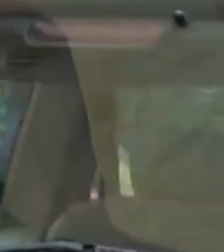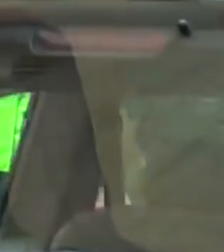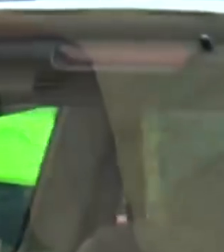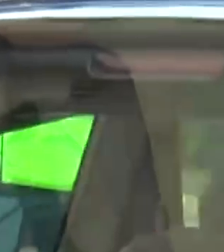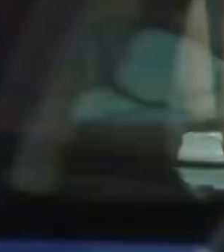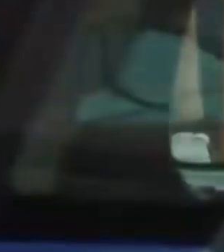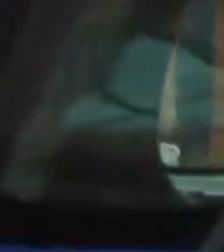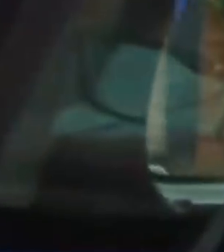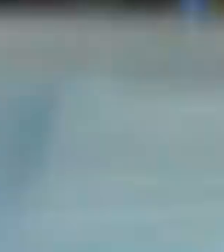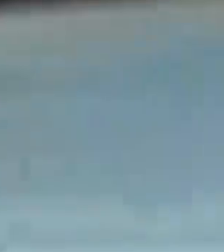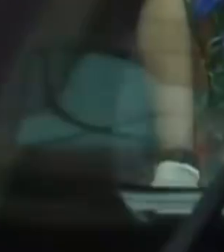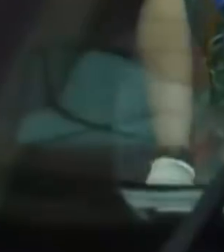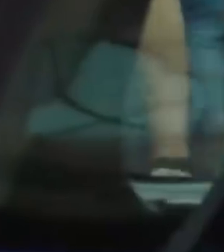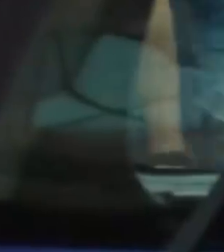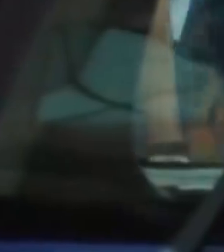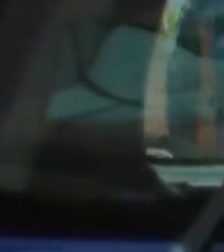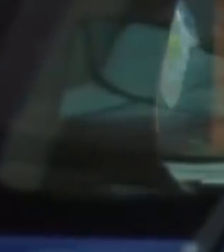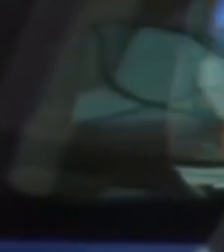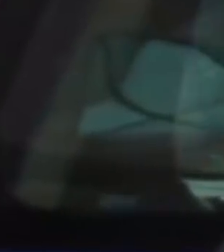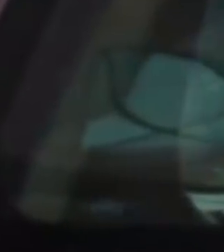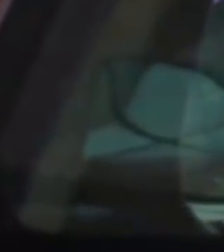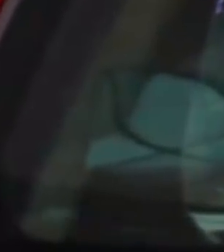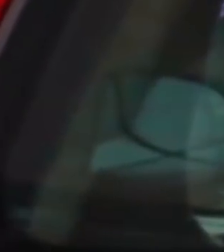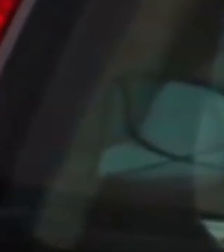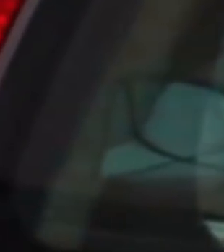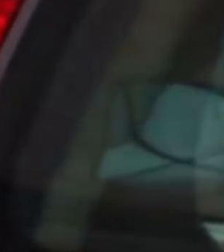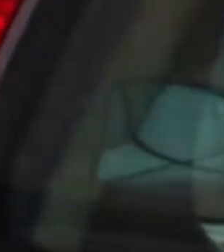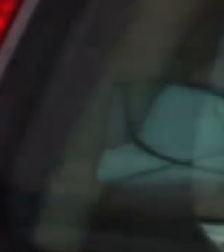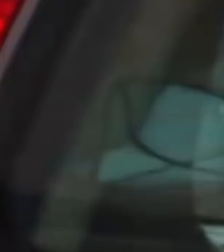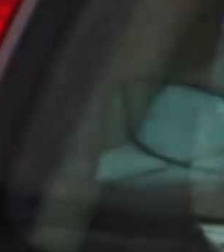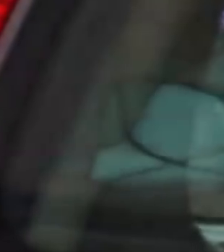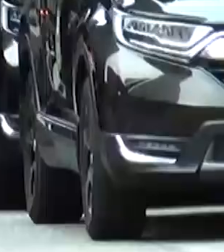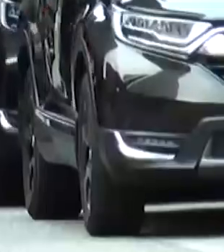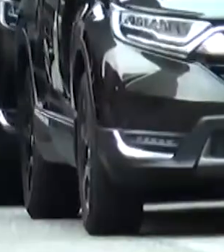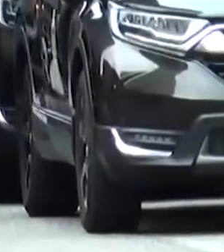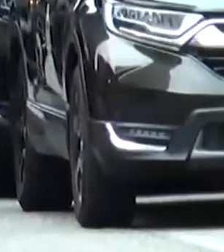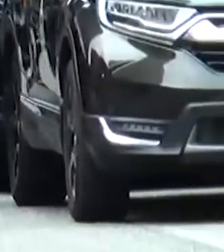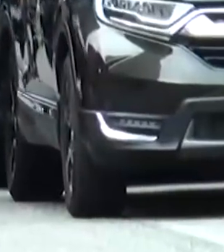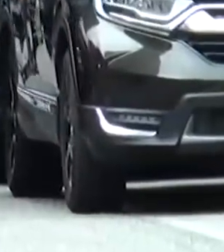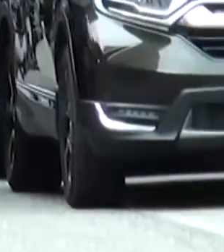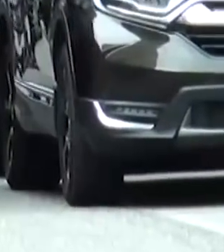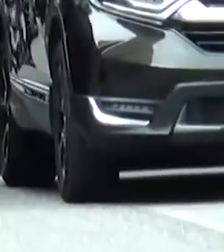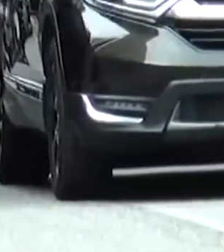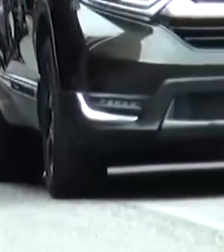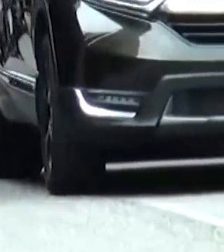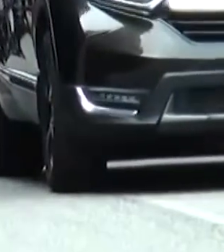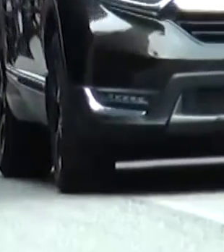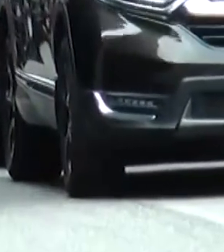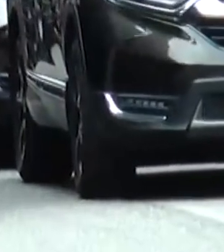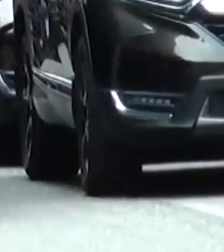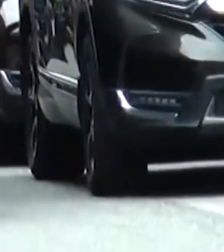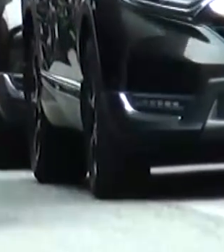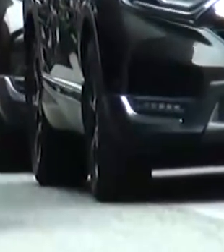immigration. Dan tindakan selanjutnya kita serahkan kepada immigration berdasarkan undang-undang.